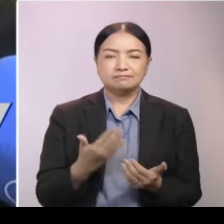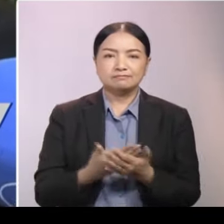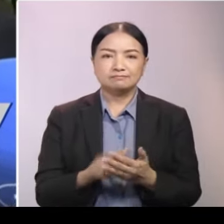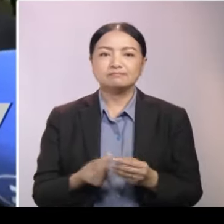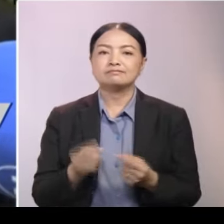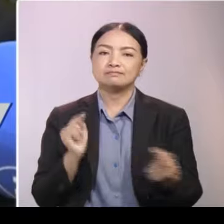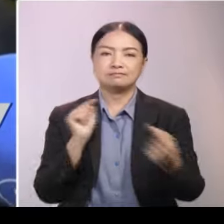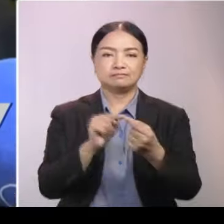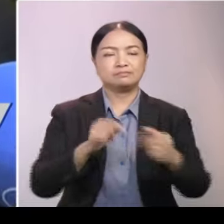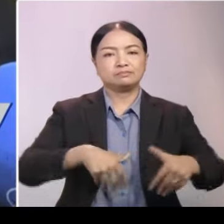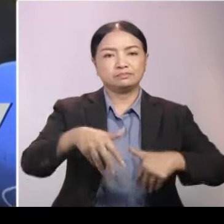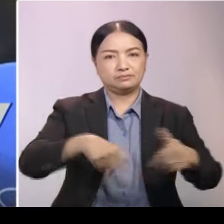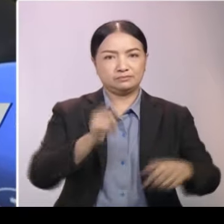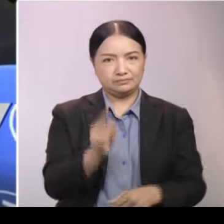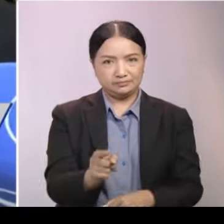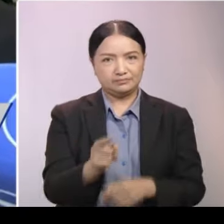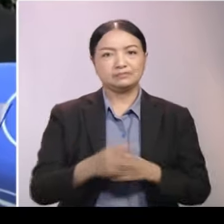วประชาชน